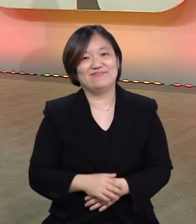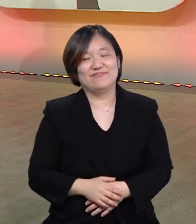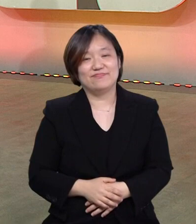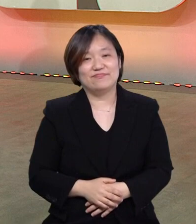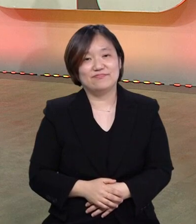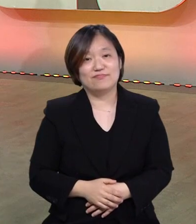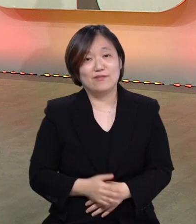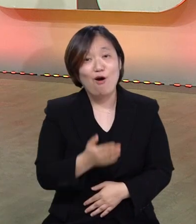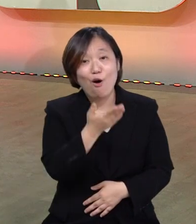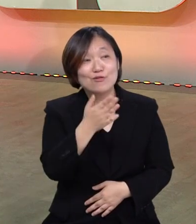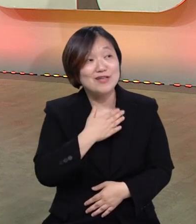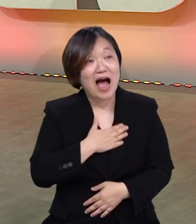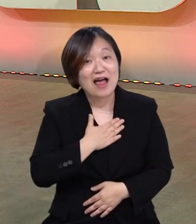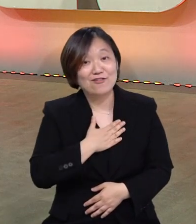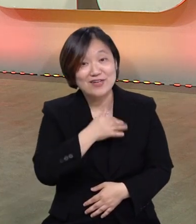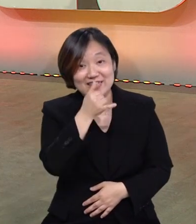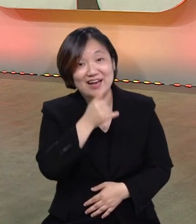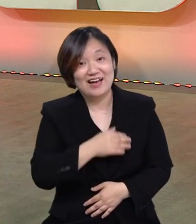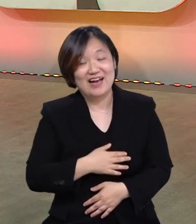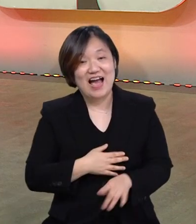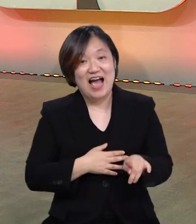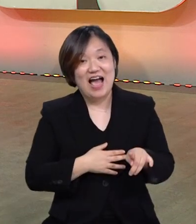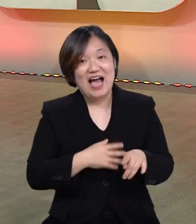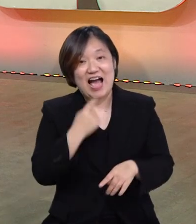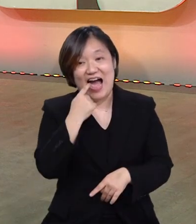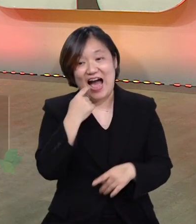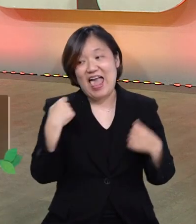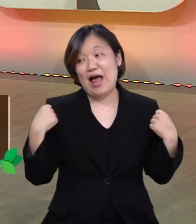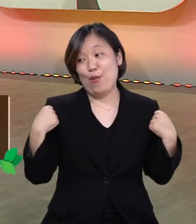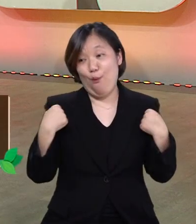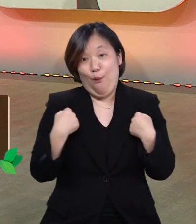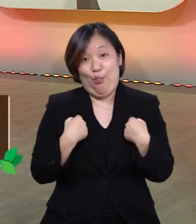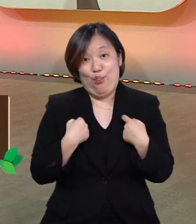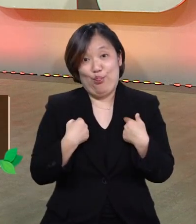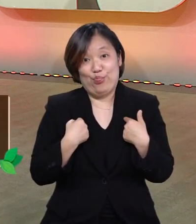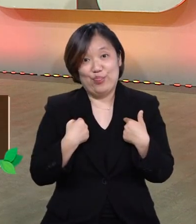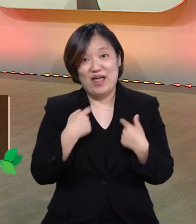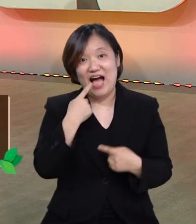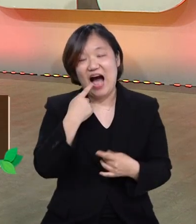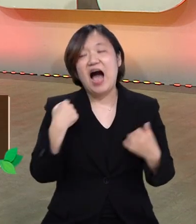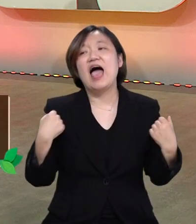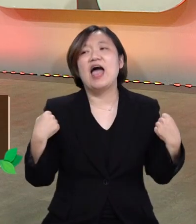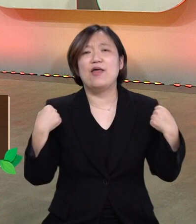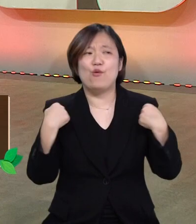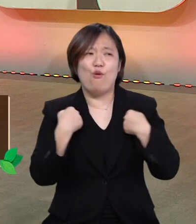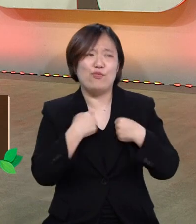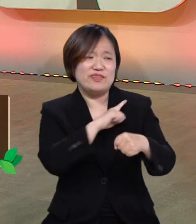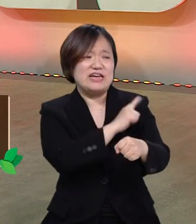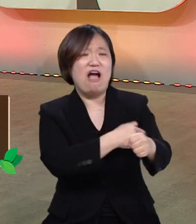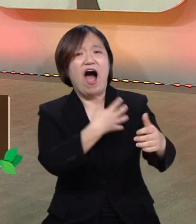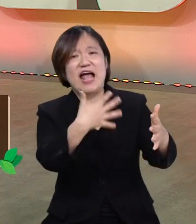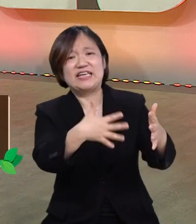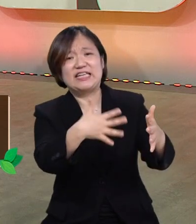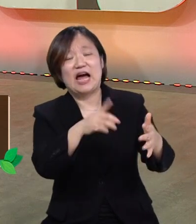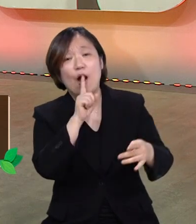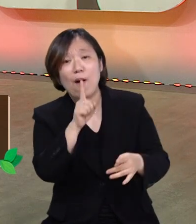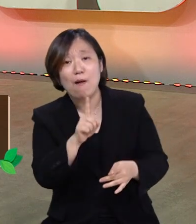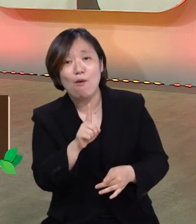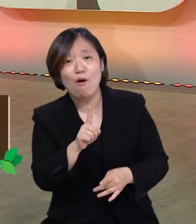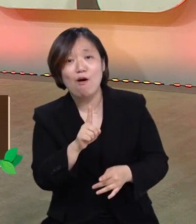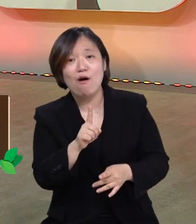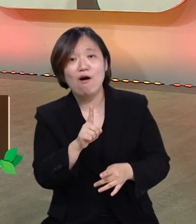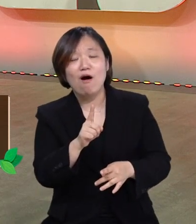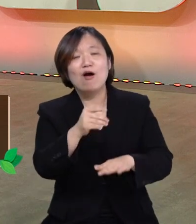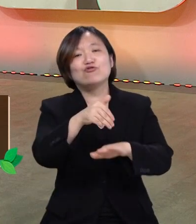여러분 눈치채셨겠지만 하얀 옷은 네가 아직 하얀 옷을 입을 때는 아니다 그건 아직 더